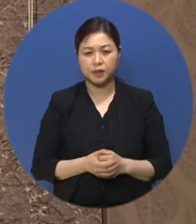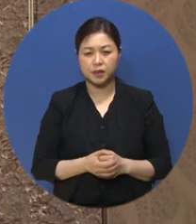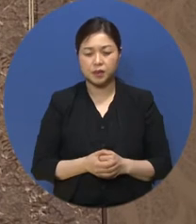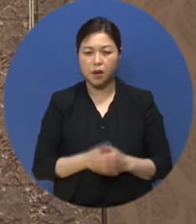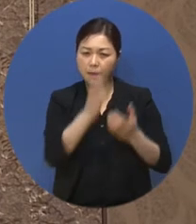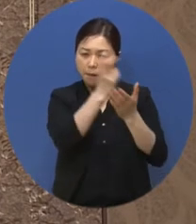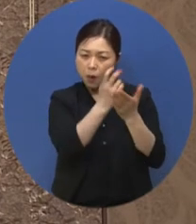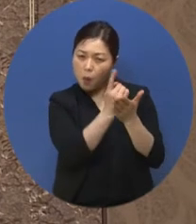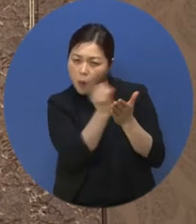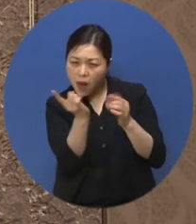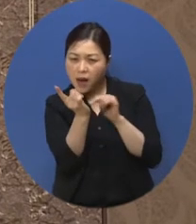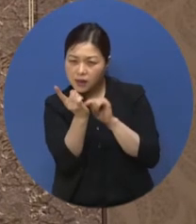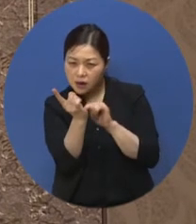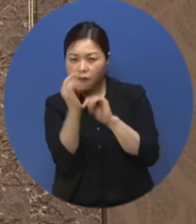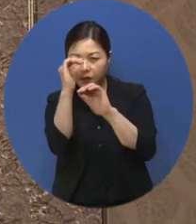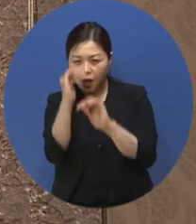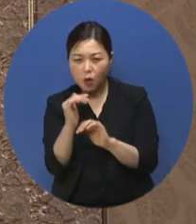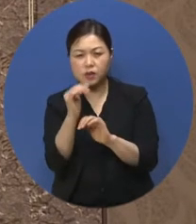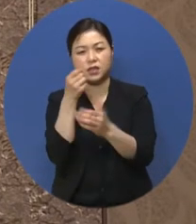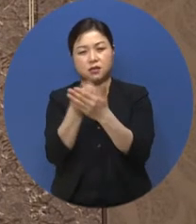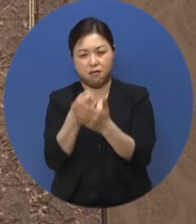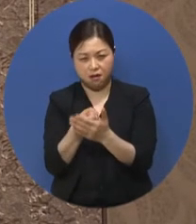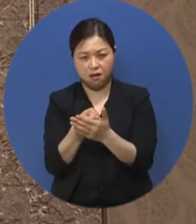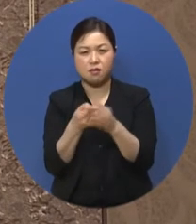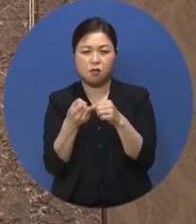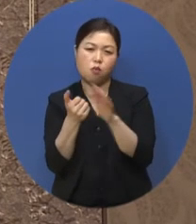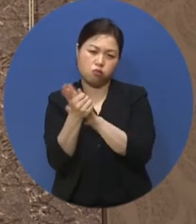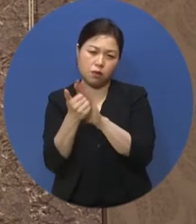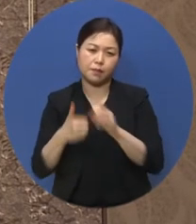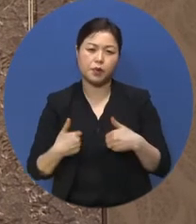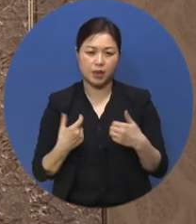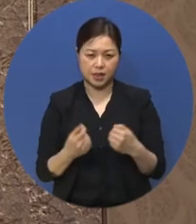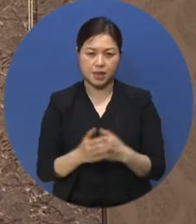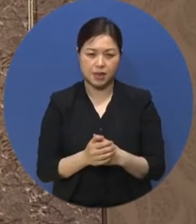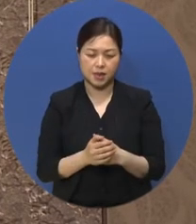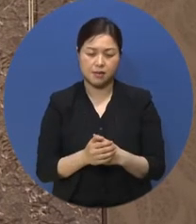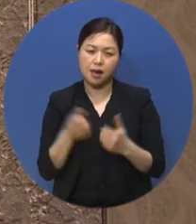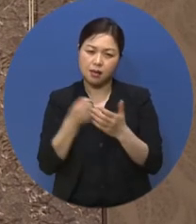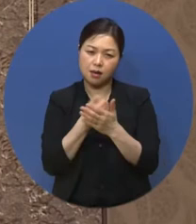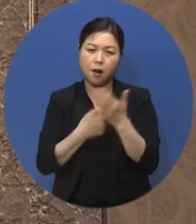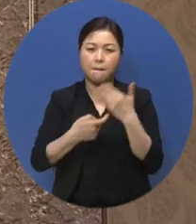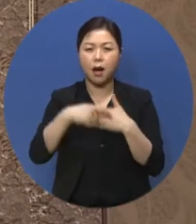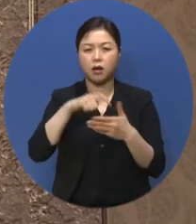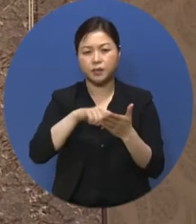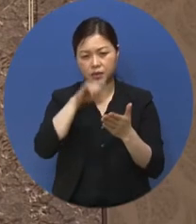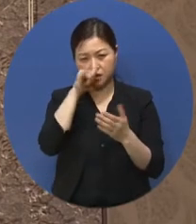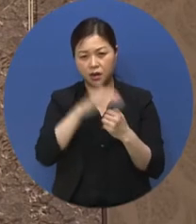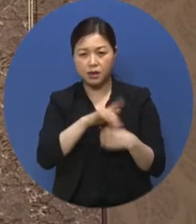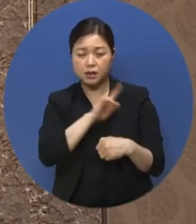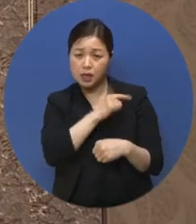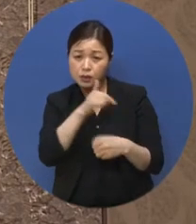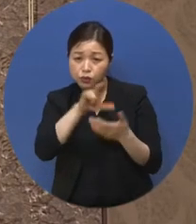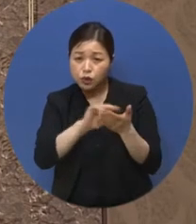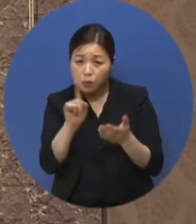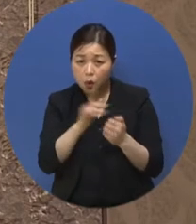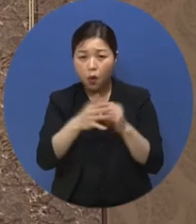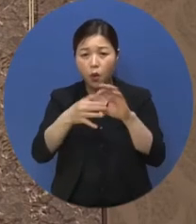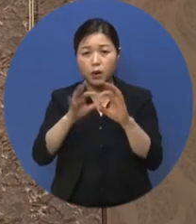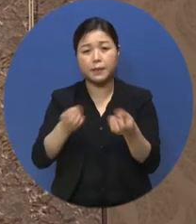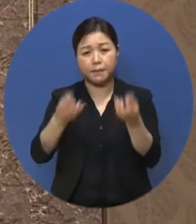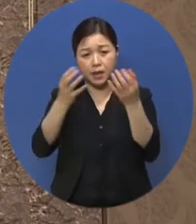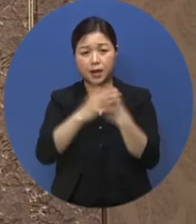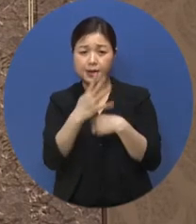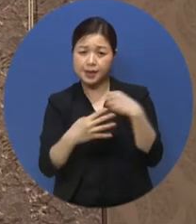둬서 이렇게 해줘야 되는 거 아니냐. 그러니까요. 그런 안타까운 마음도 있고요. 제일 문제는 올림픽이거든요. 올림픽에 네. 그 진짜 4년을